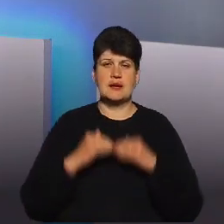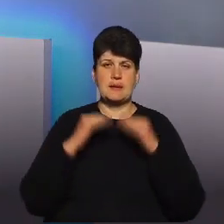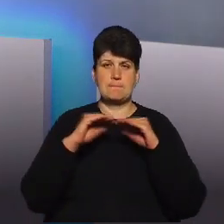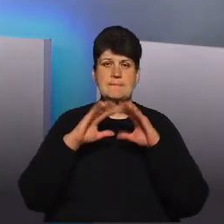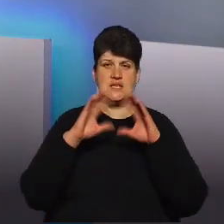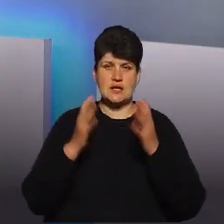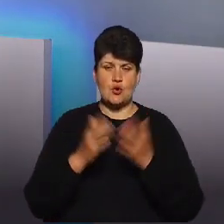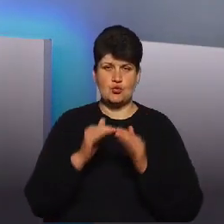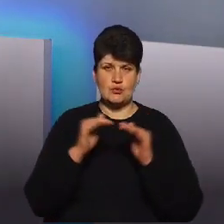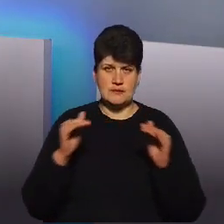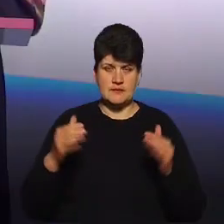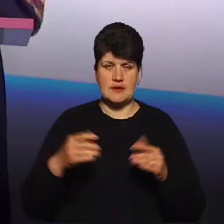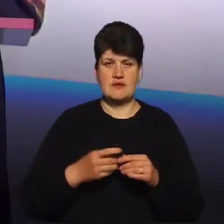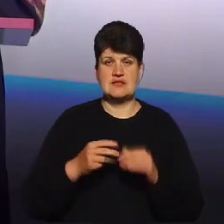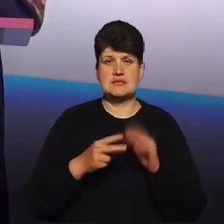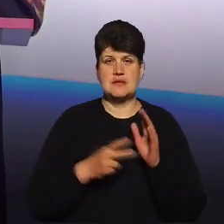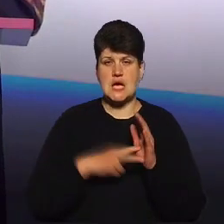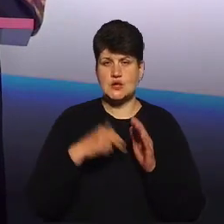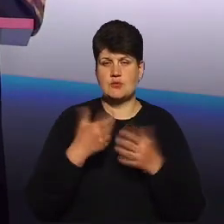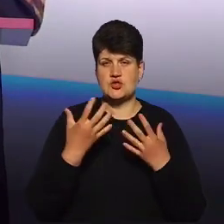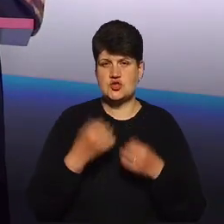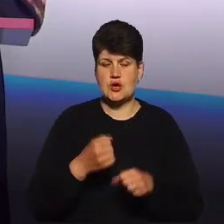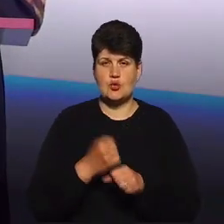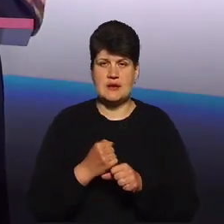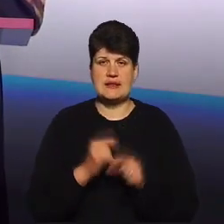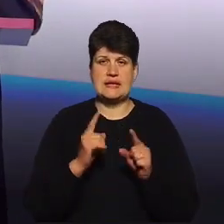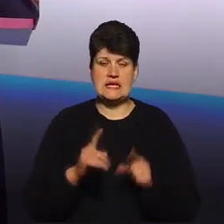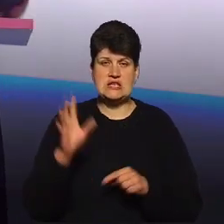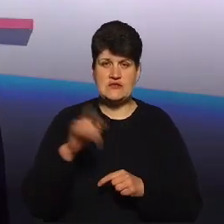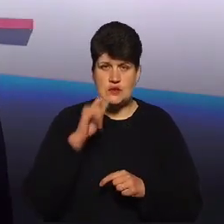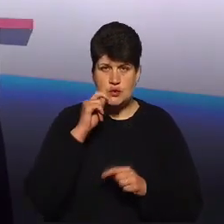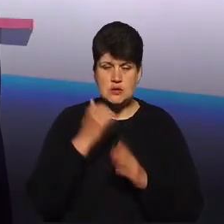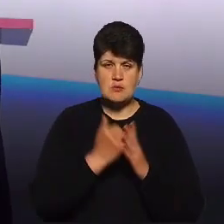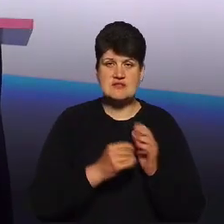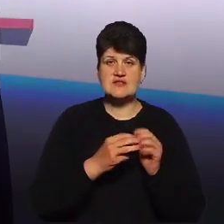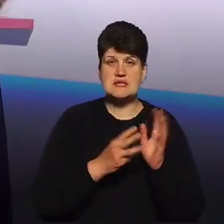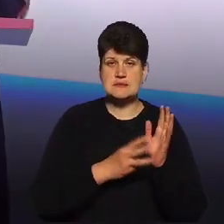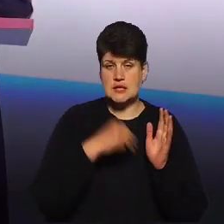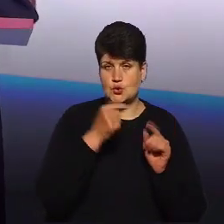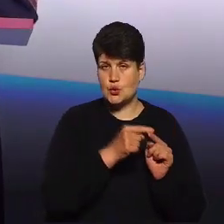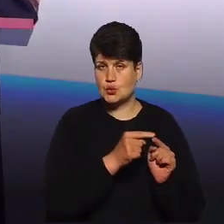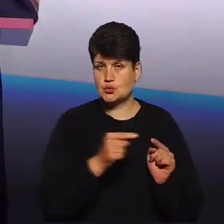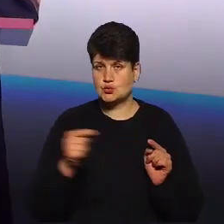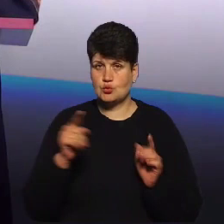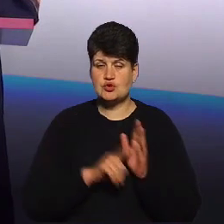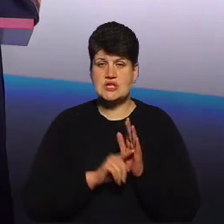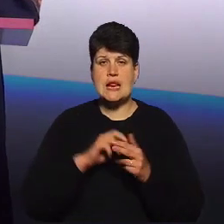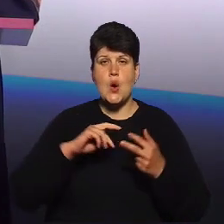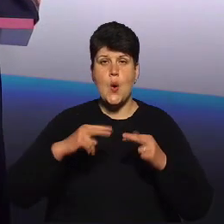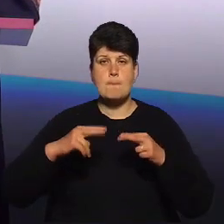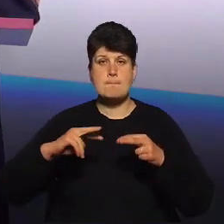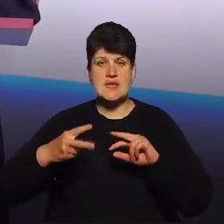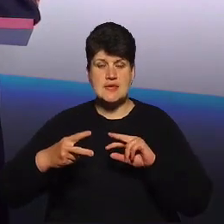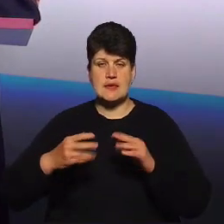що з 17-го року ми ще робили лише всеукраїнську програму. З 18-го у нас почалися міжнародні обмінні програми. Тобто ми маємо дві